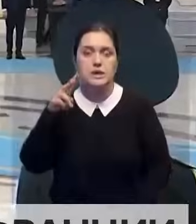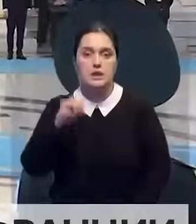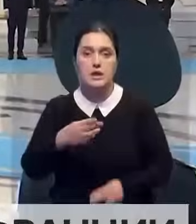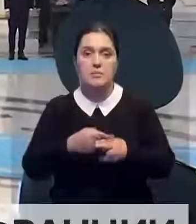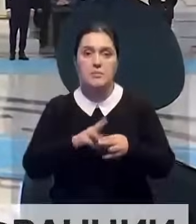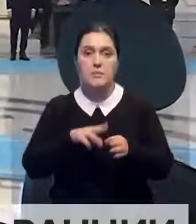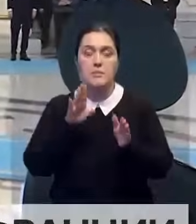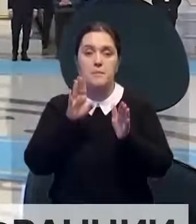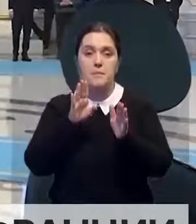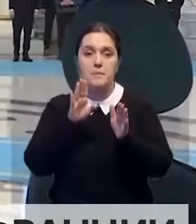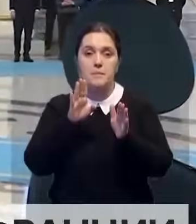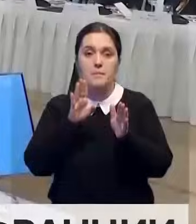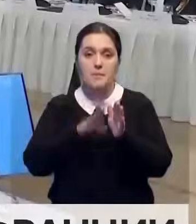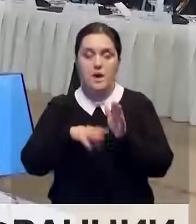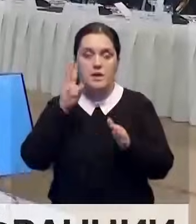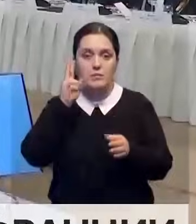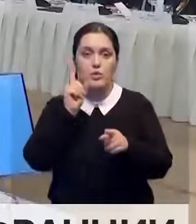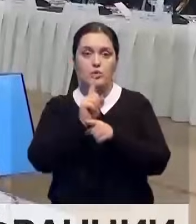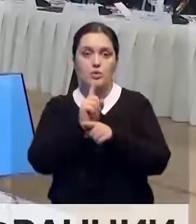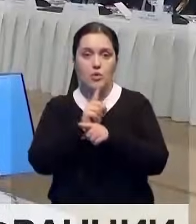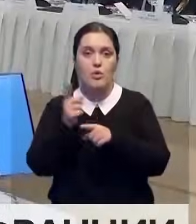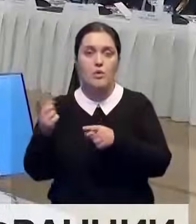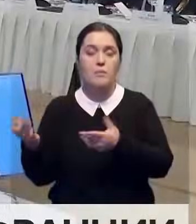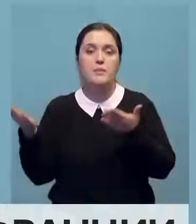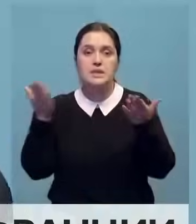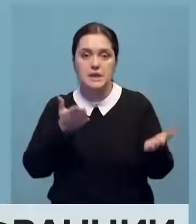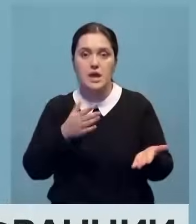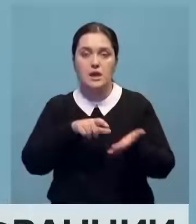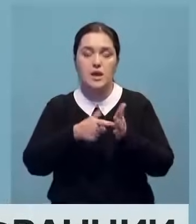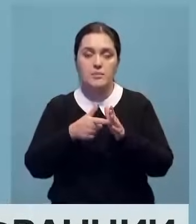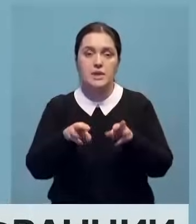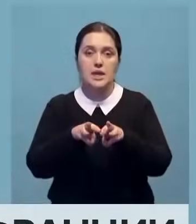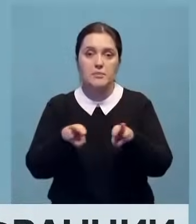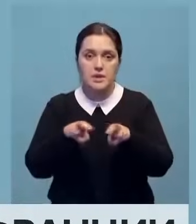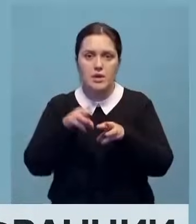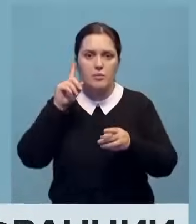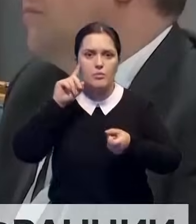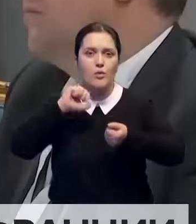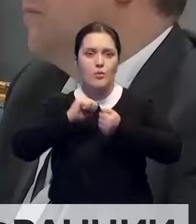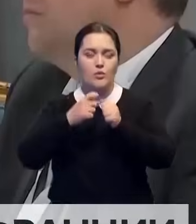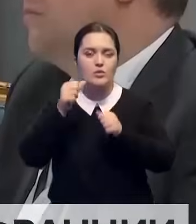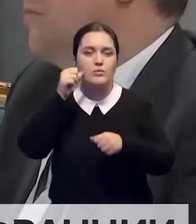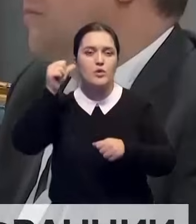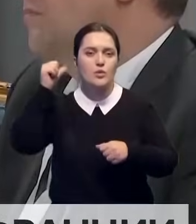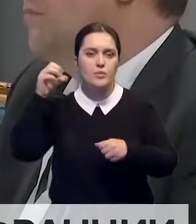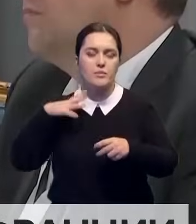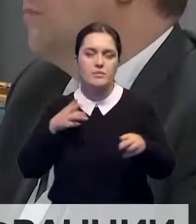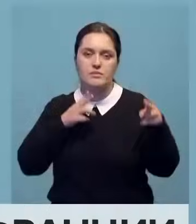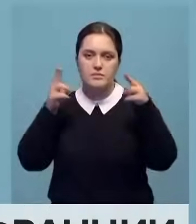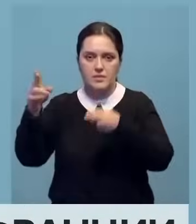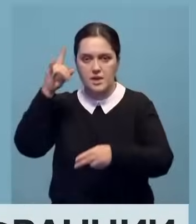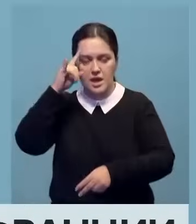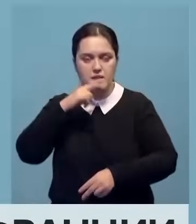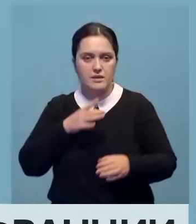языка дипломатии можно трактовать и представление кабинета министров президентом. Они помнят друг друга еще по прошлогоднему визиту